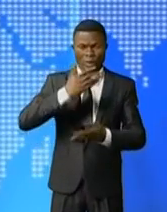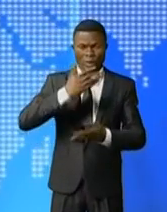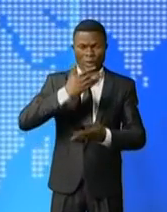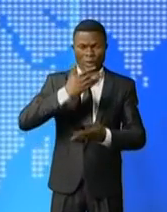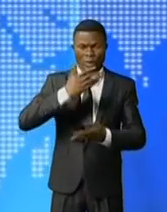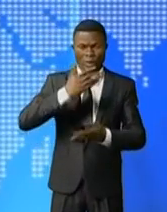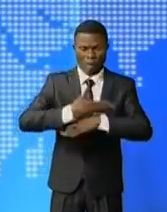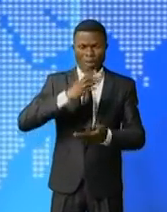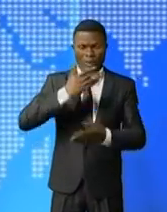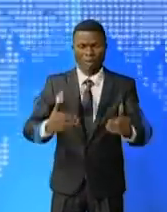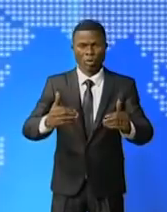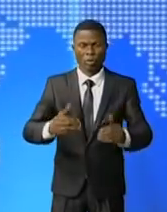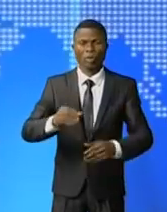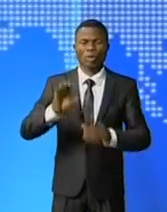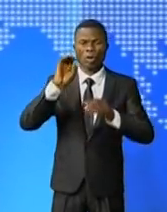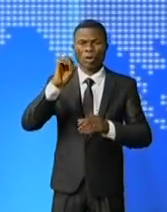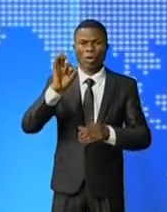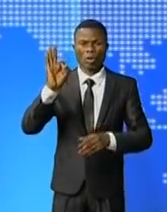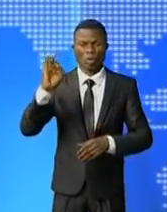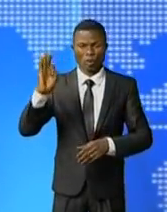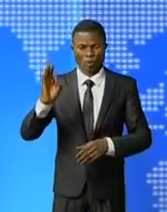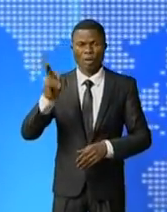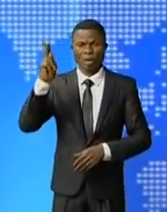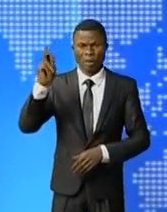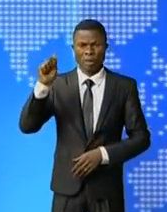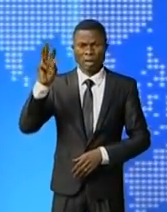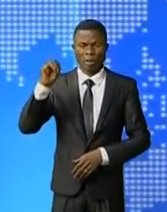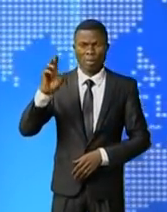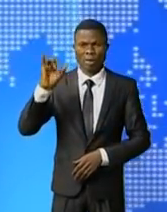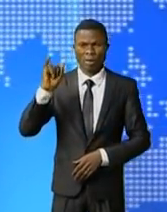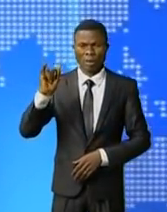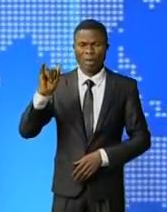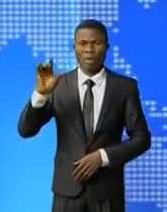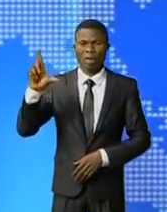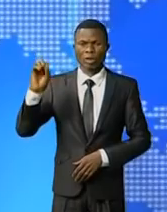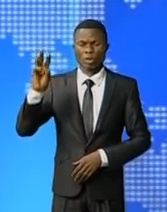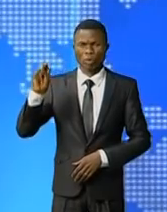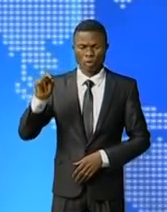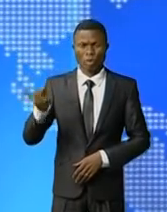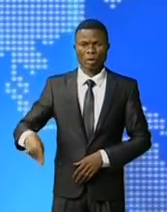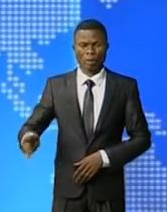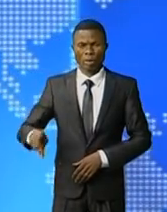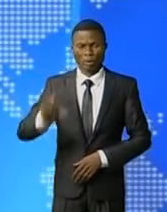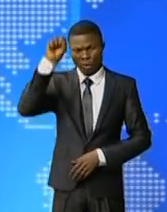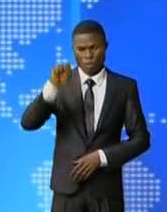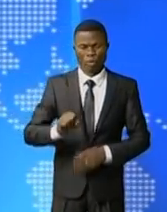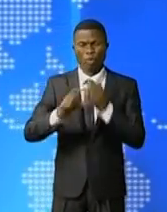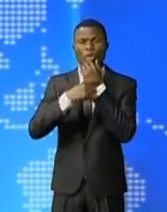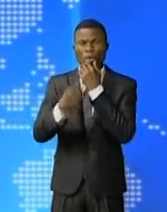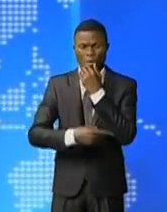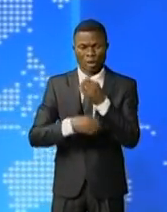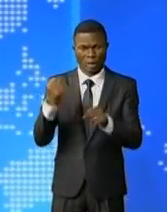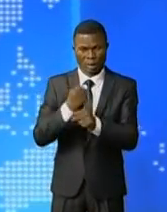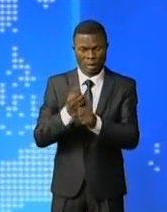cours par l'office de route à Kamagnola dans le territoire de Walungu. Nous sommes dans la province du Sud Kivu. Ces